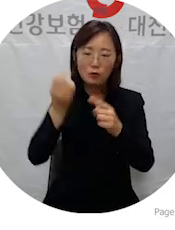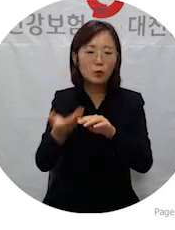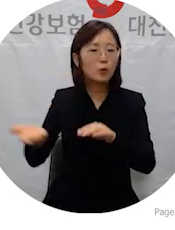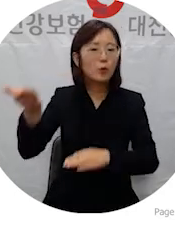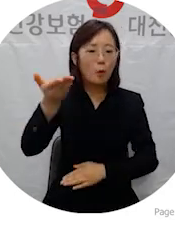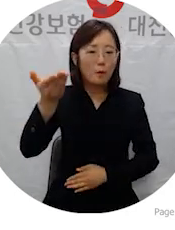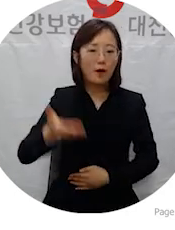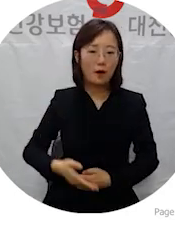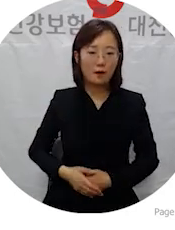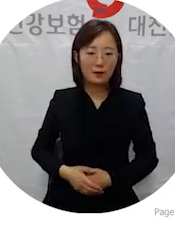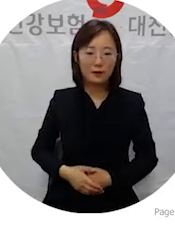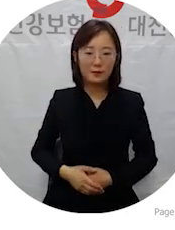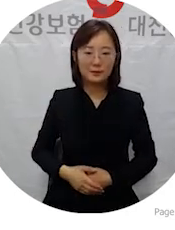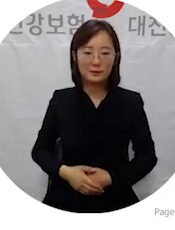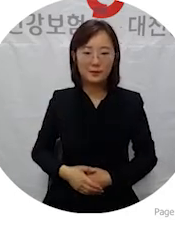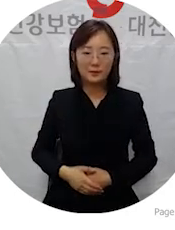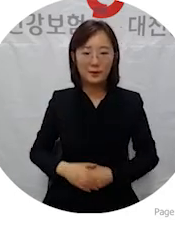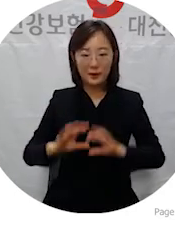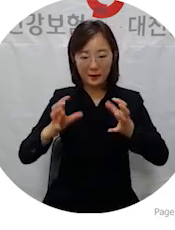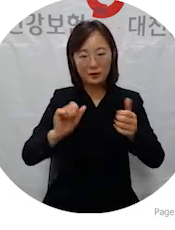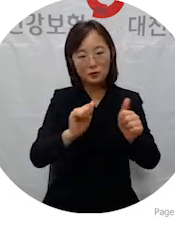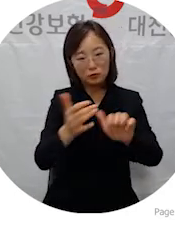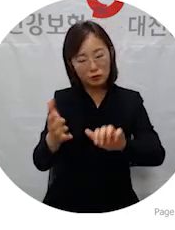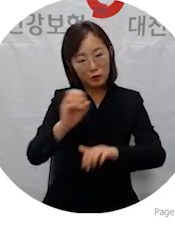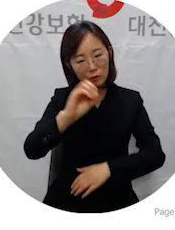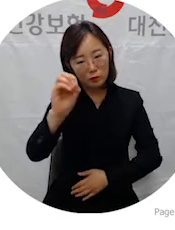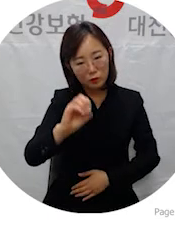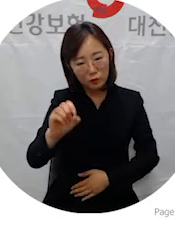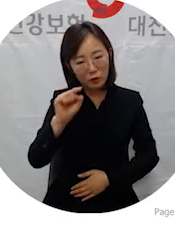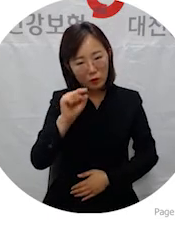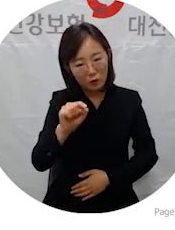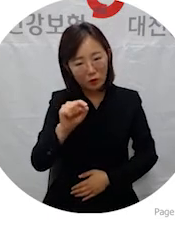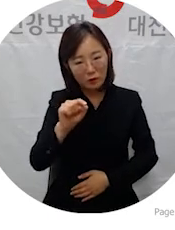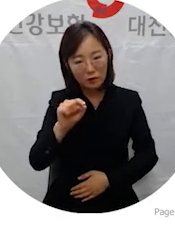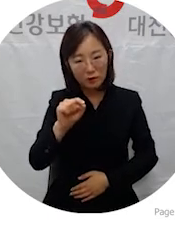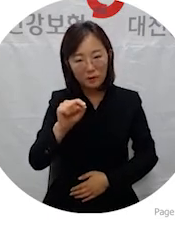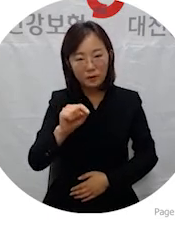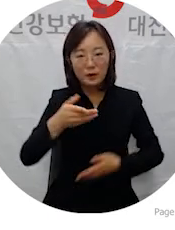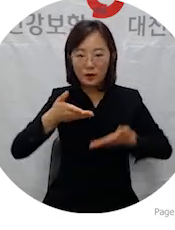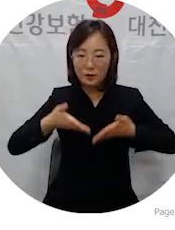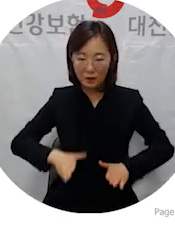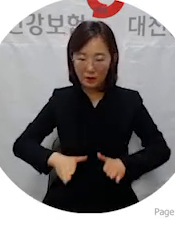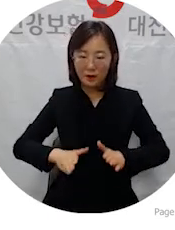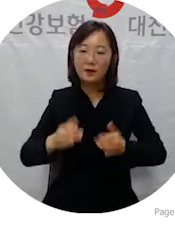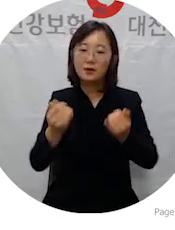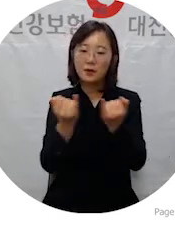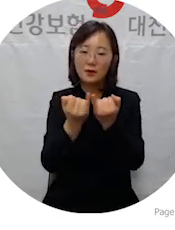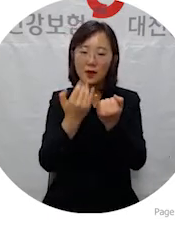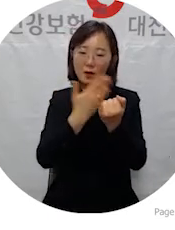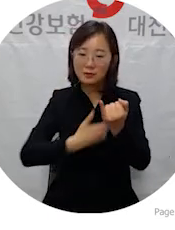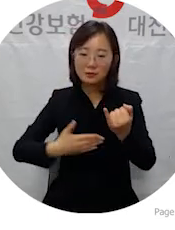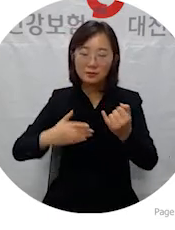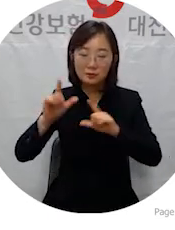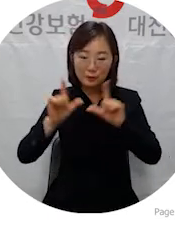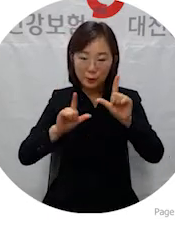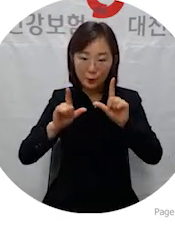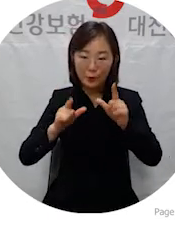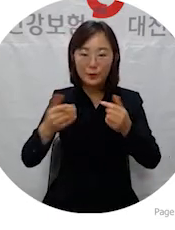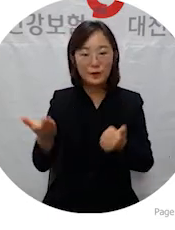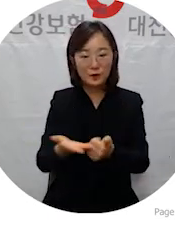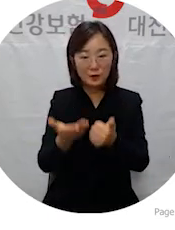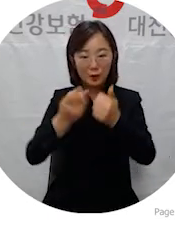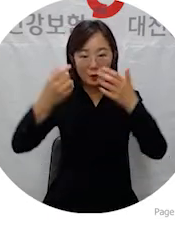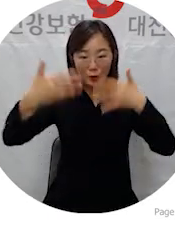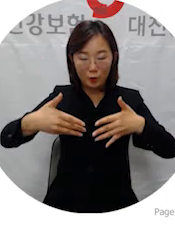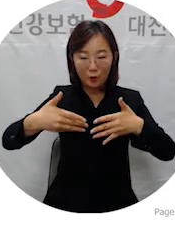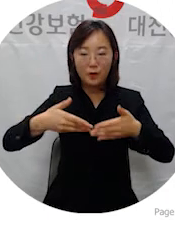있습니다. 영아 사망률이라는 지표는 출산 여성의 건강 상태, 양육 조건, 출산